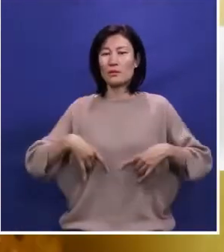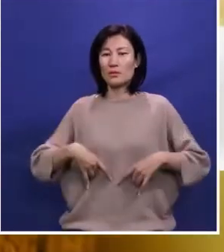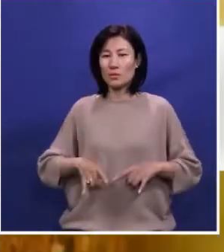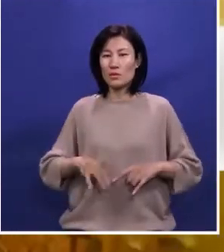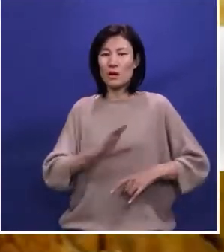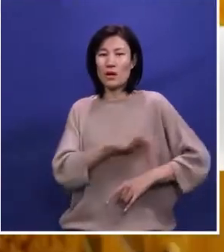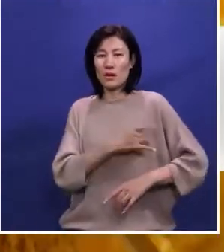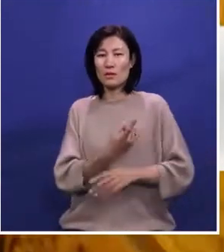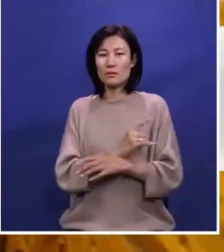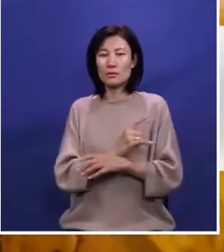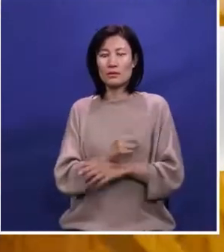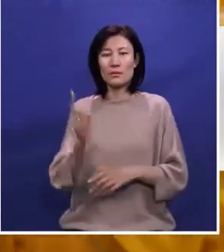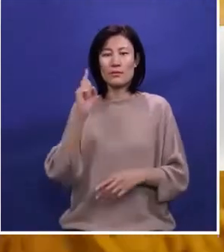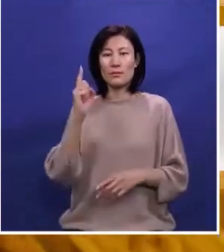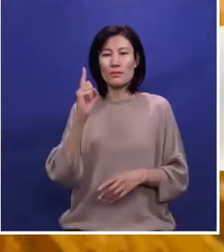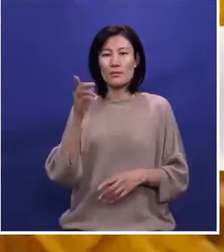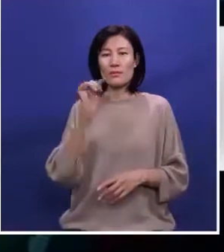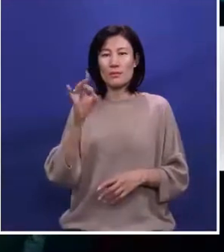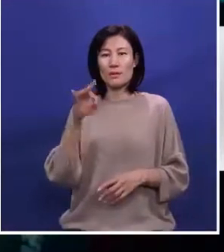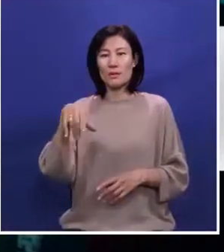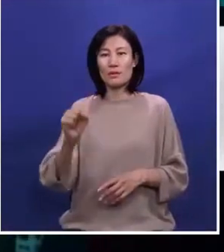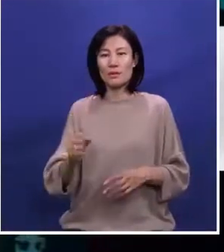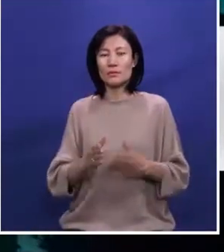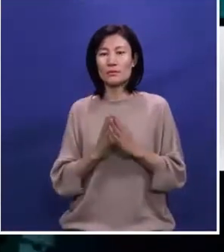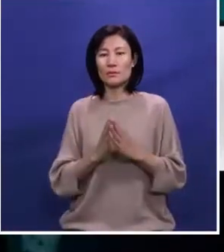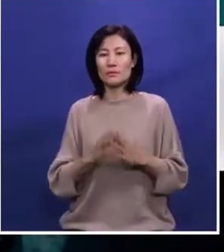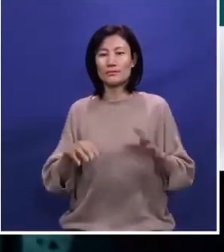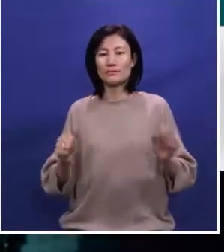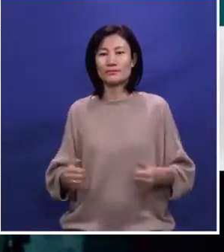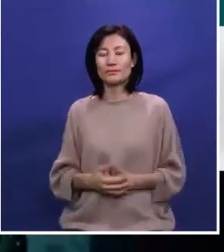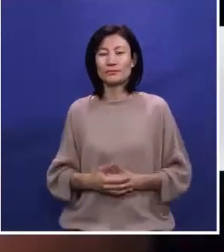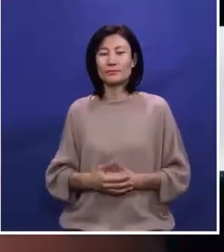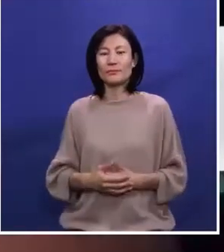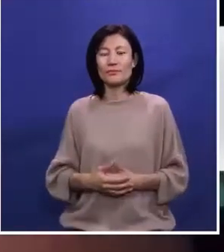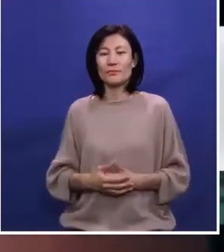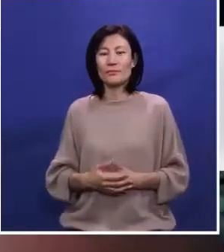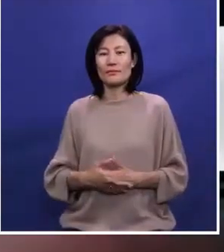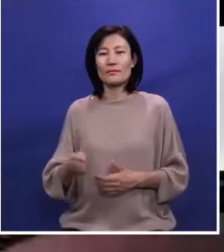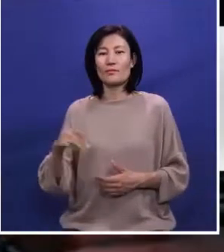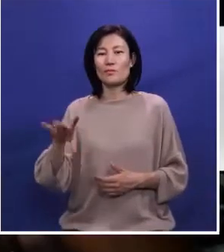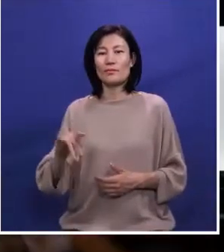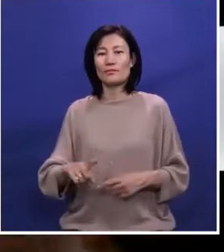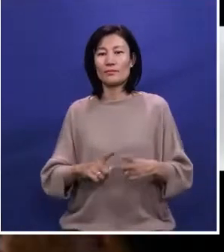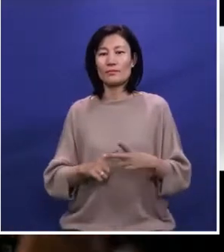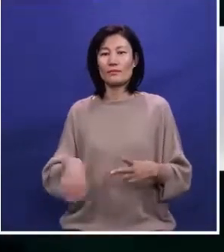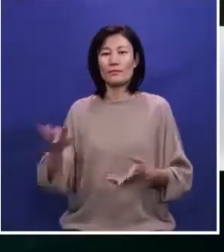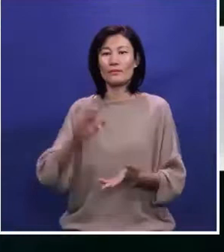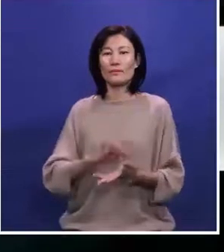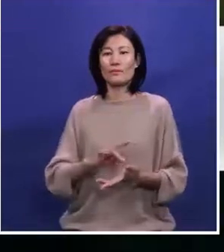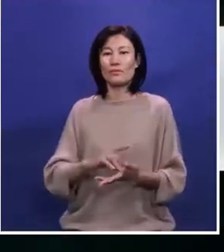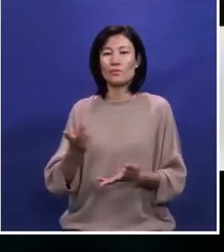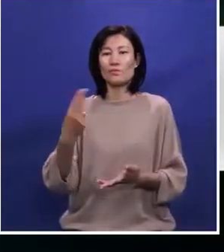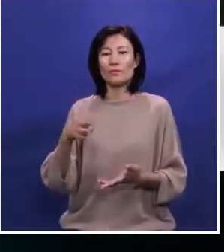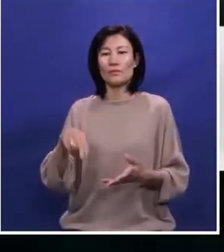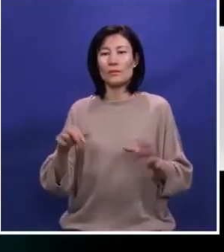жүргендер жаратқаннан тілек тілеп келеді екен. Әрине беретін бір алла, әулелі орындар екі ортадағы